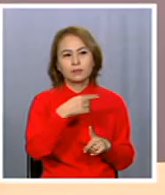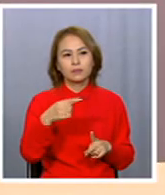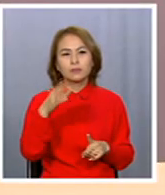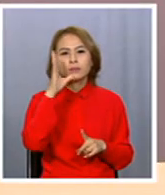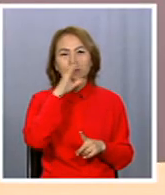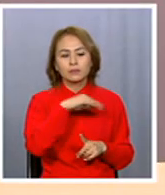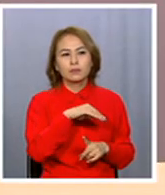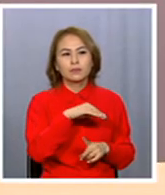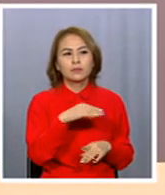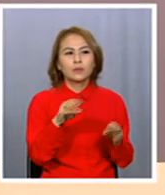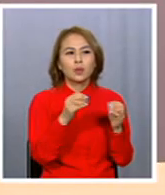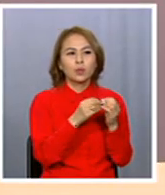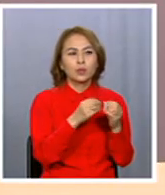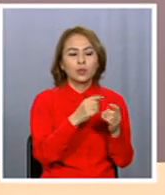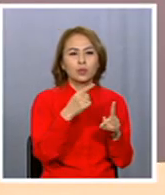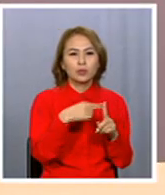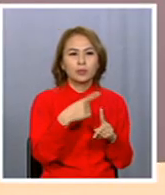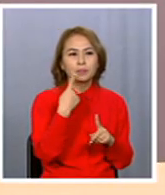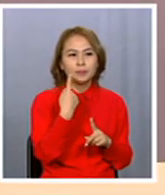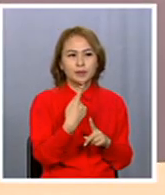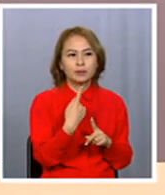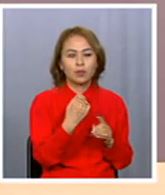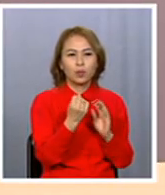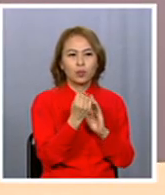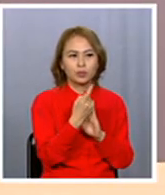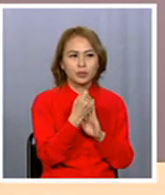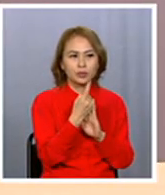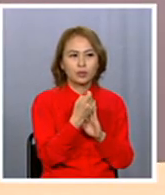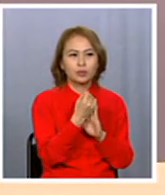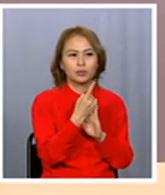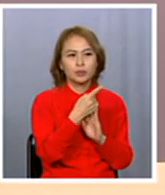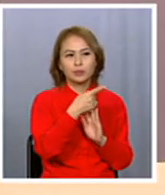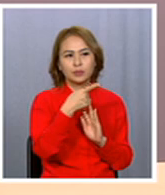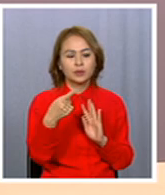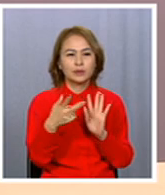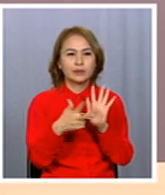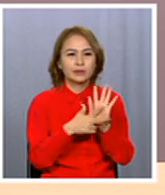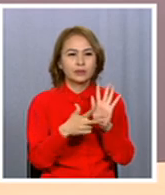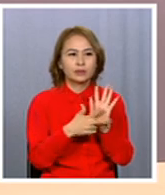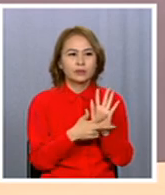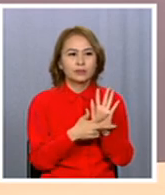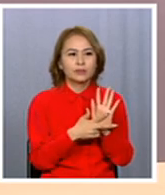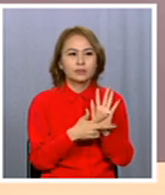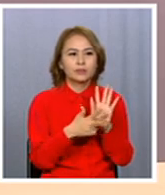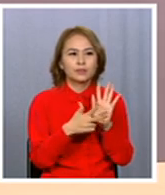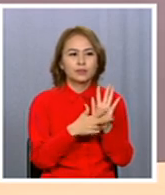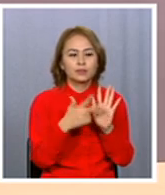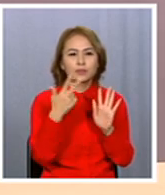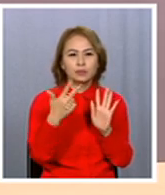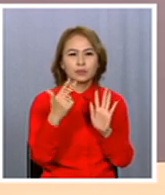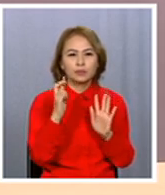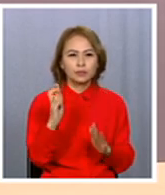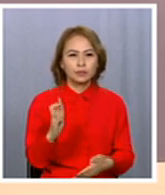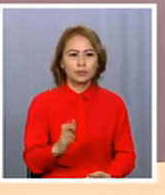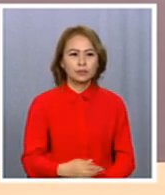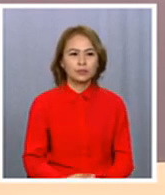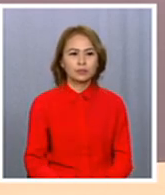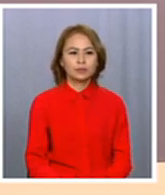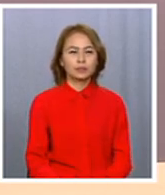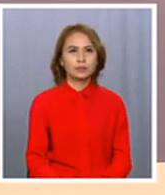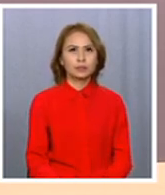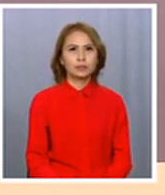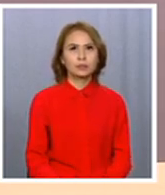аламыз. 10-ға 1-ді қосамыз. 11. 11 санынан 8-ді азайтамыз. Жауабы 3-б-ға